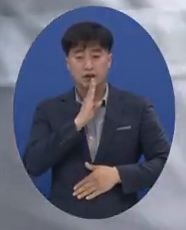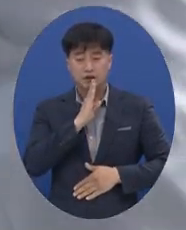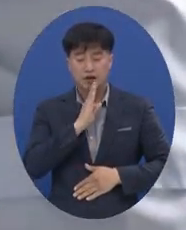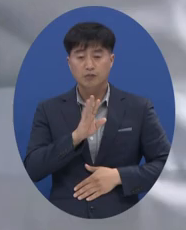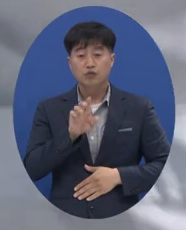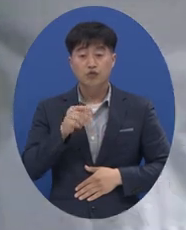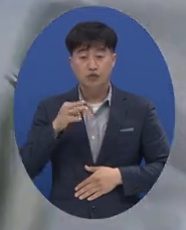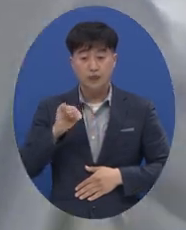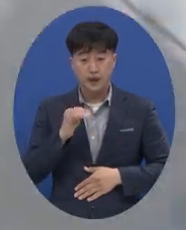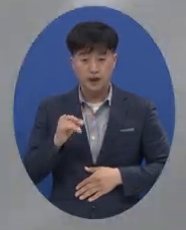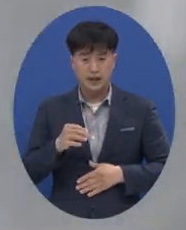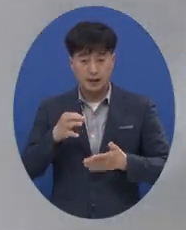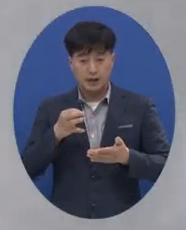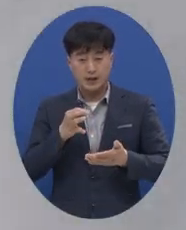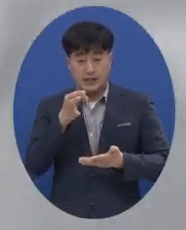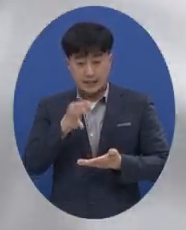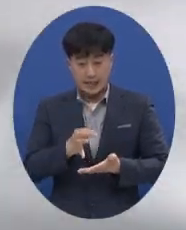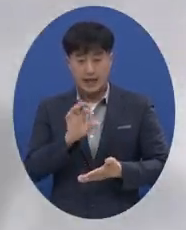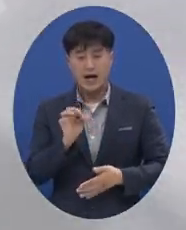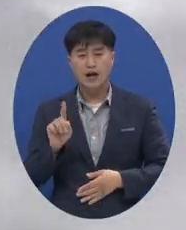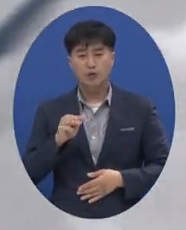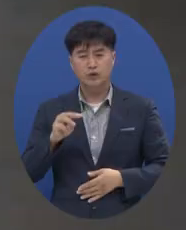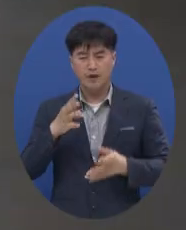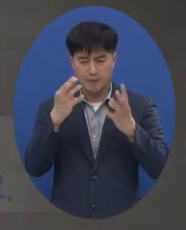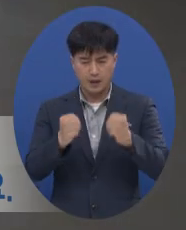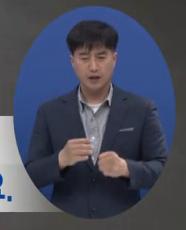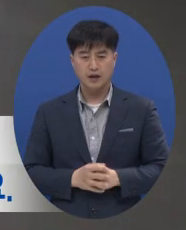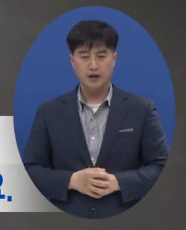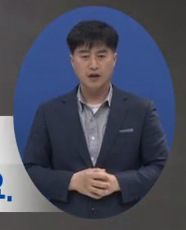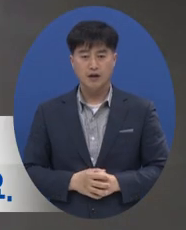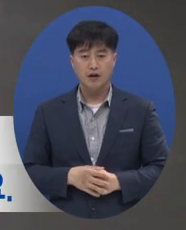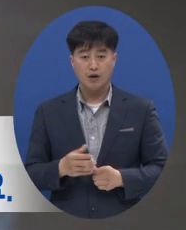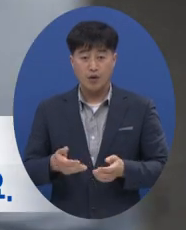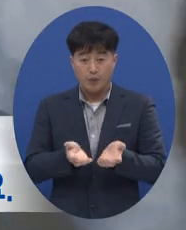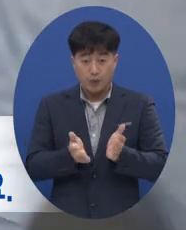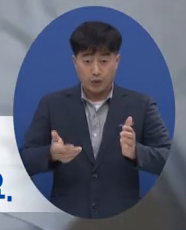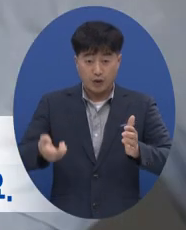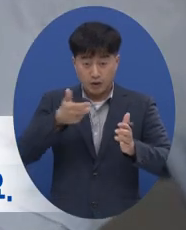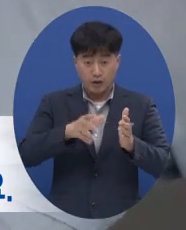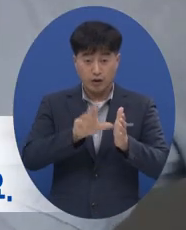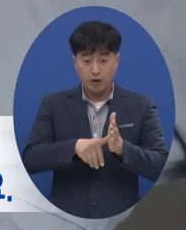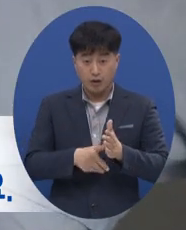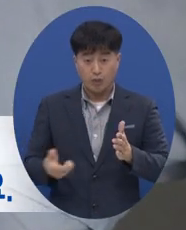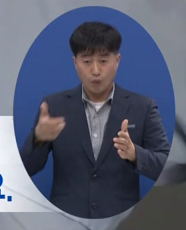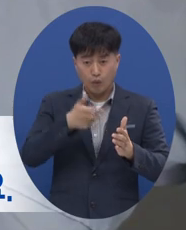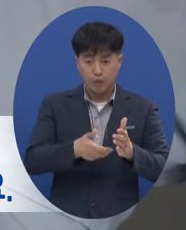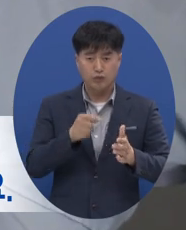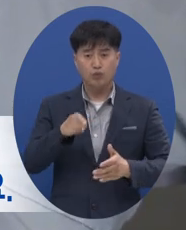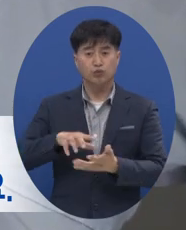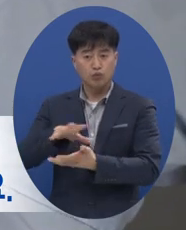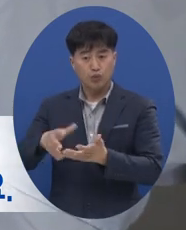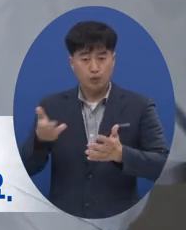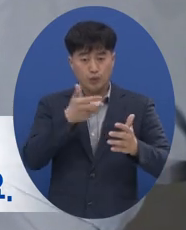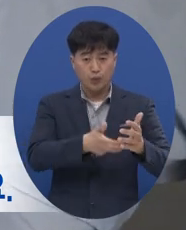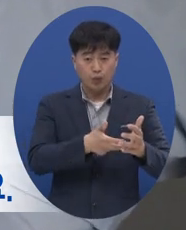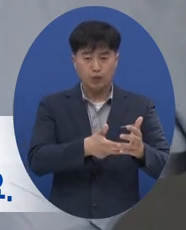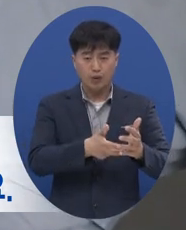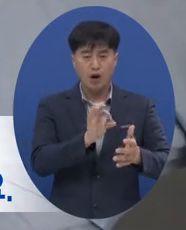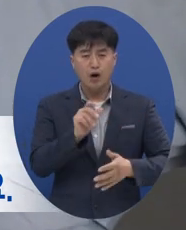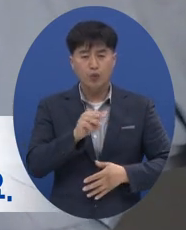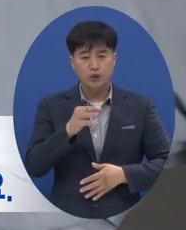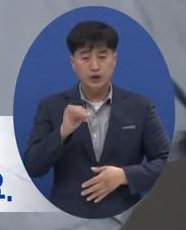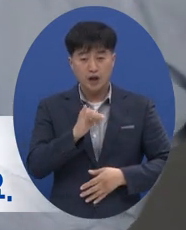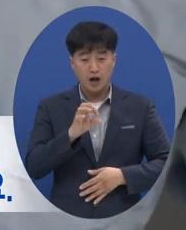절반 가격인 아로니아 비율이 훨씬 더 많습니다. 포장에 들어갈 때 투입이 돼서 여기서 섞어가지고 포장에 넣으면 포장에는